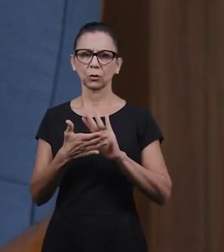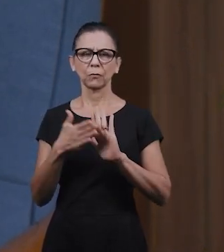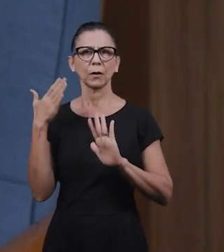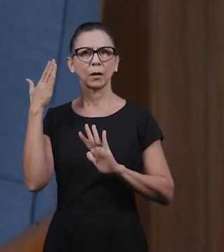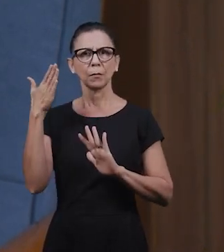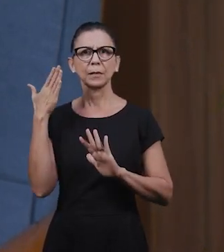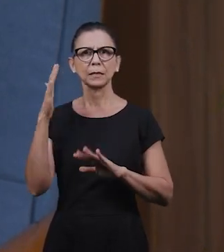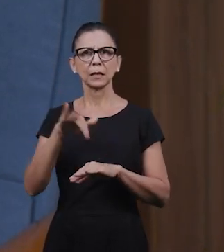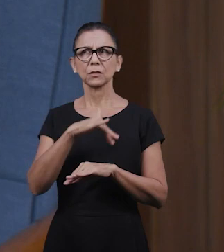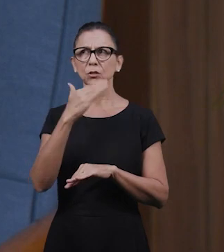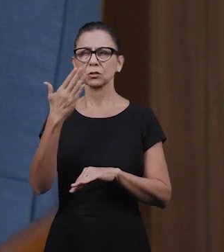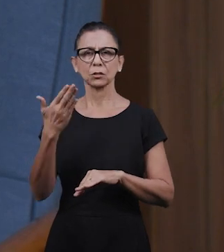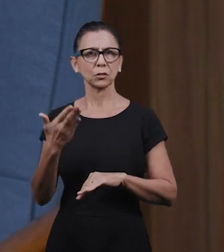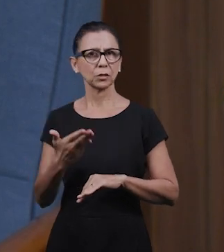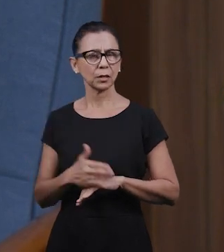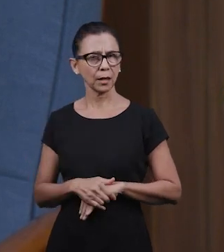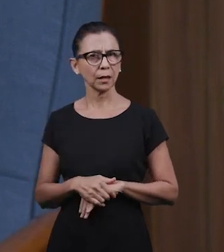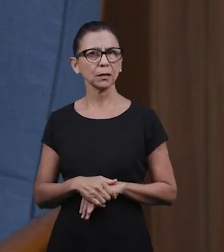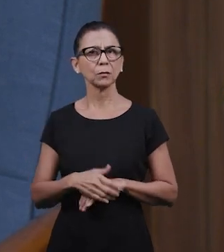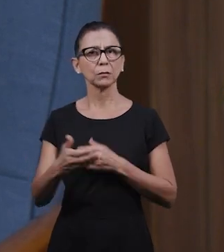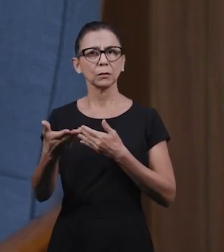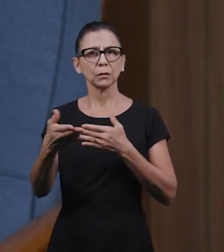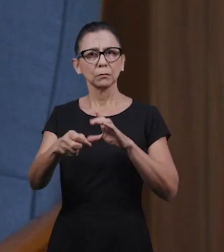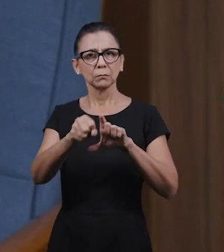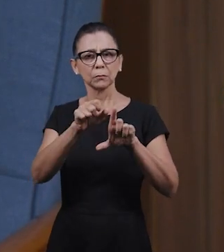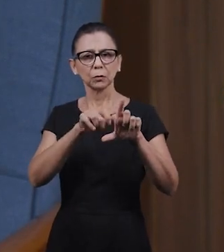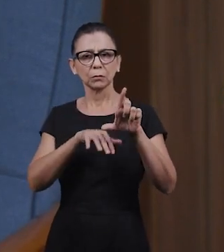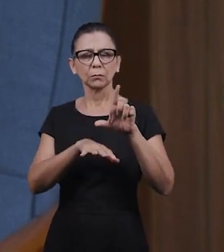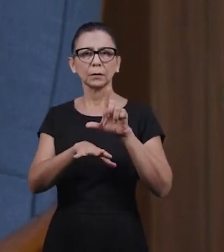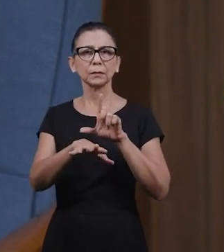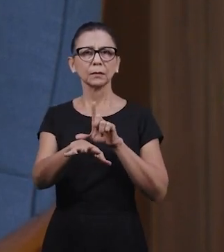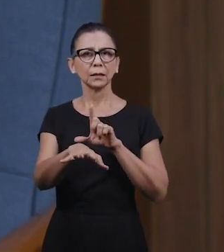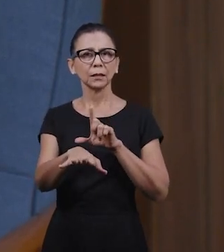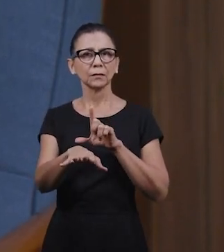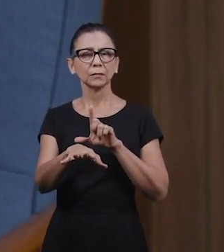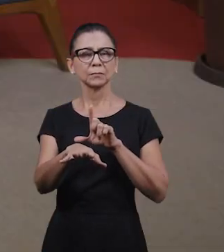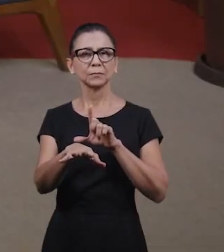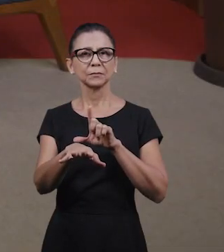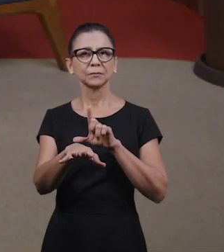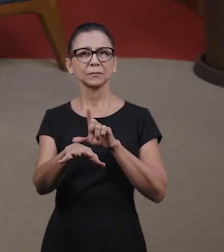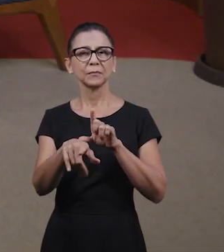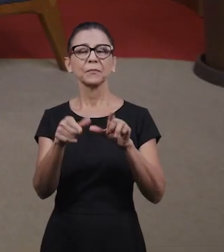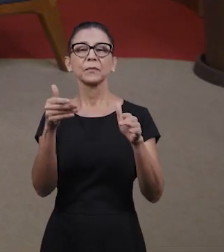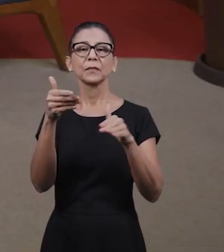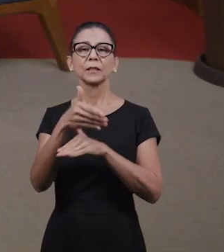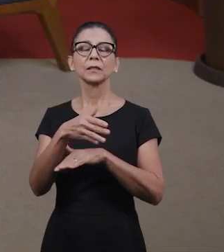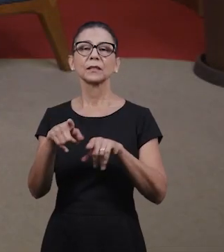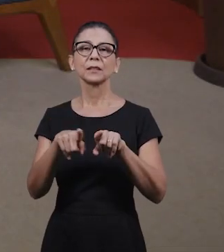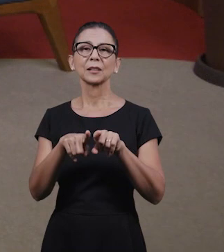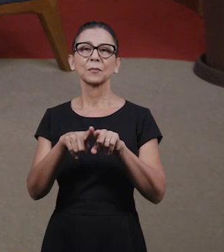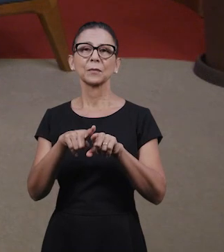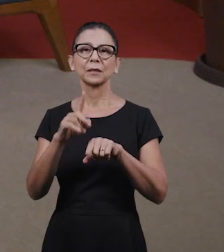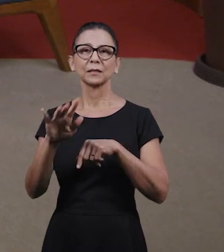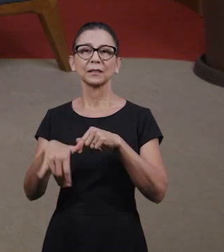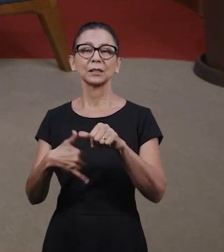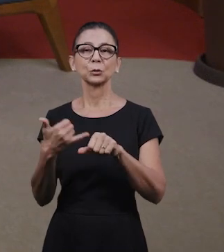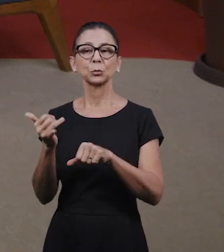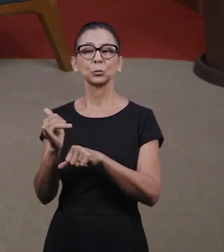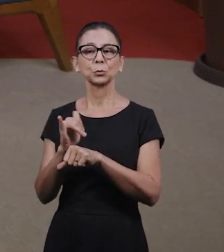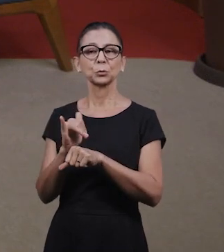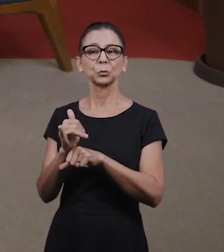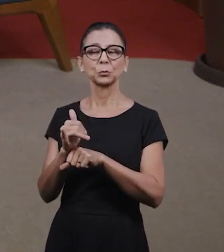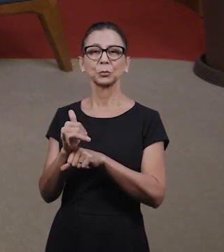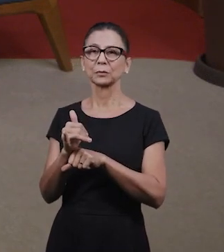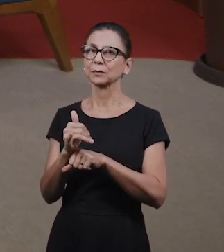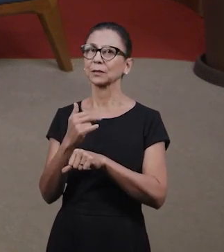Vous pouvez écouter des louanges et messages bibliques 24 heures par jour, partager nos contenus et accéder aussi au canal de